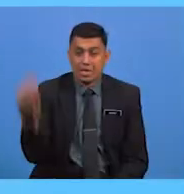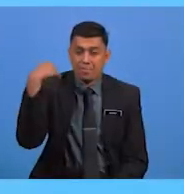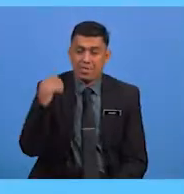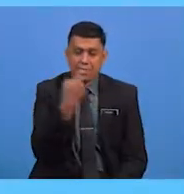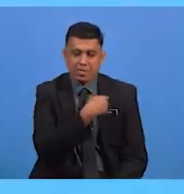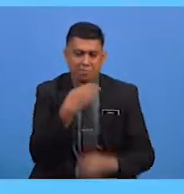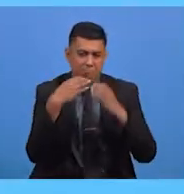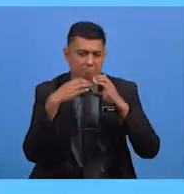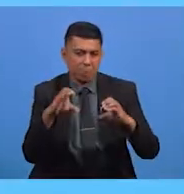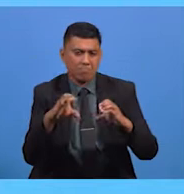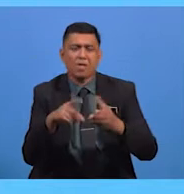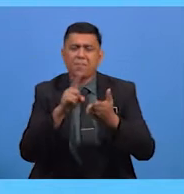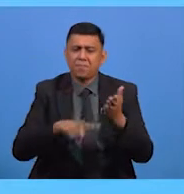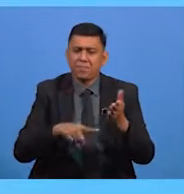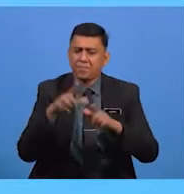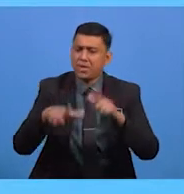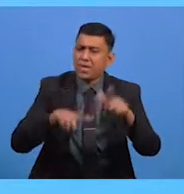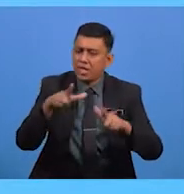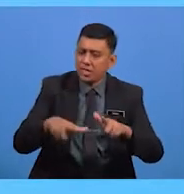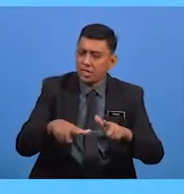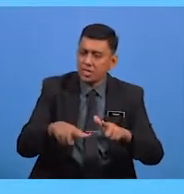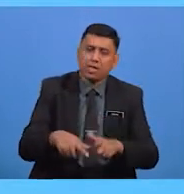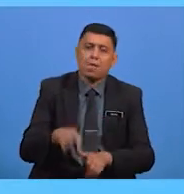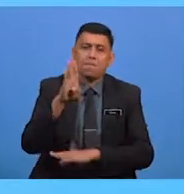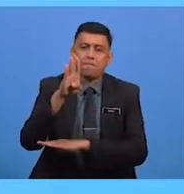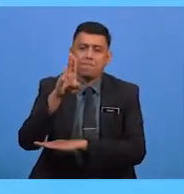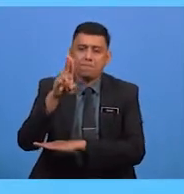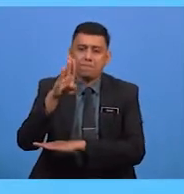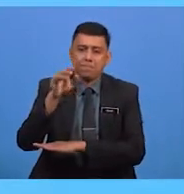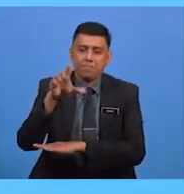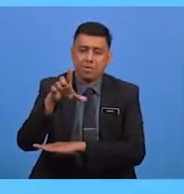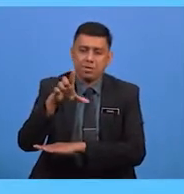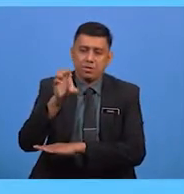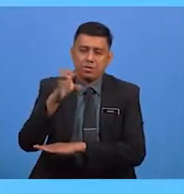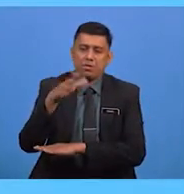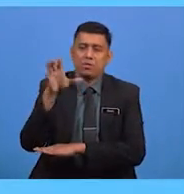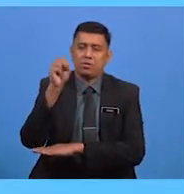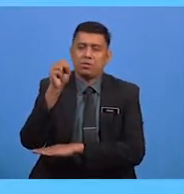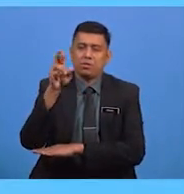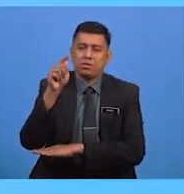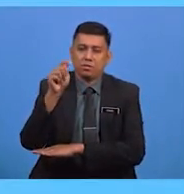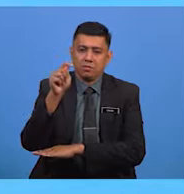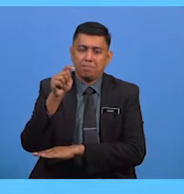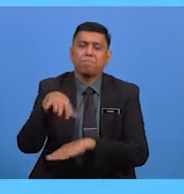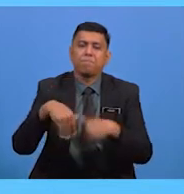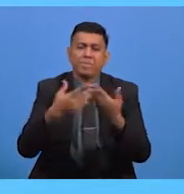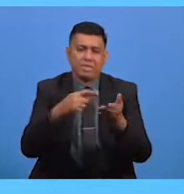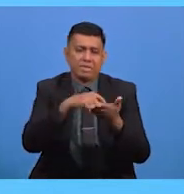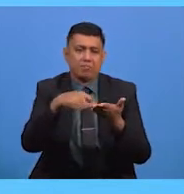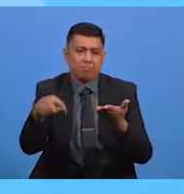mari kita cuba menterjemahkan langkah-langkah bubble sort ini kepada bentuk penulisan sudokod